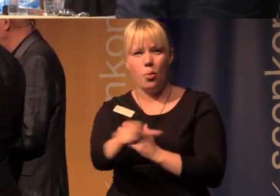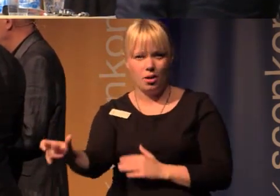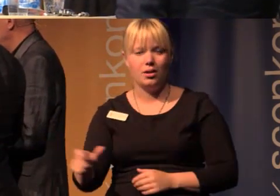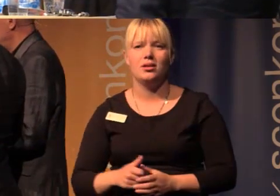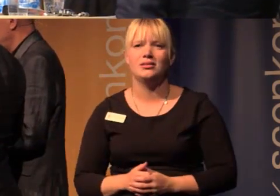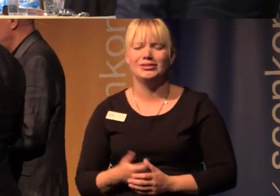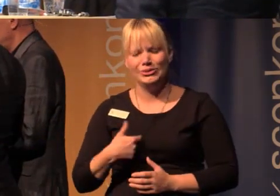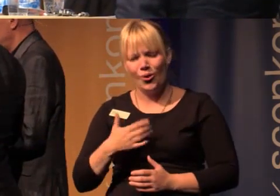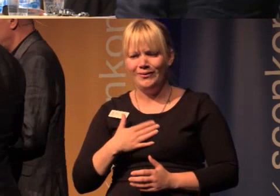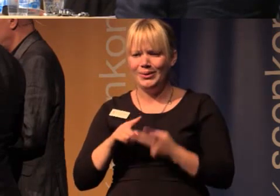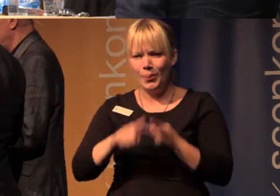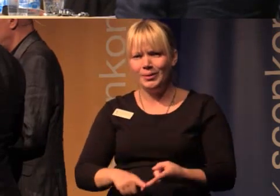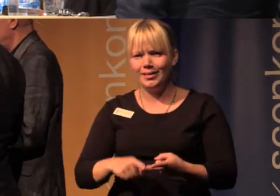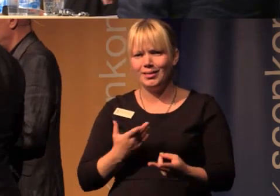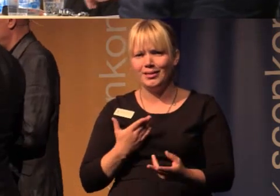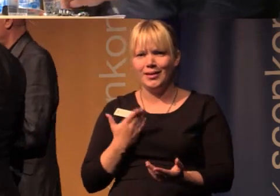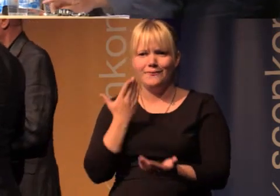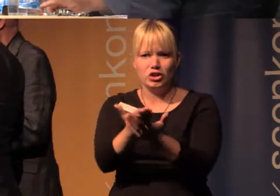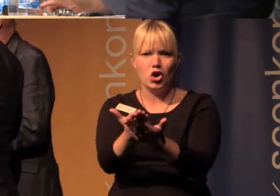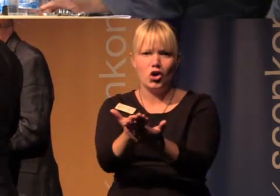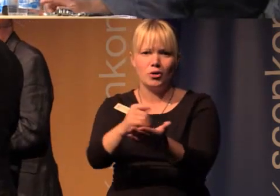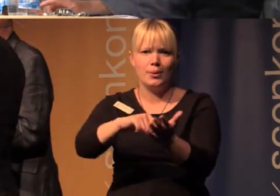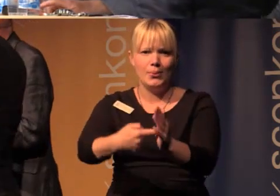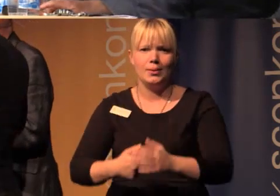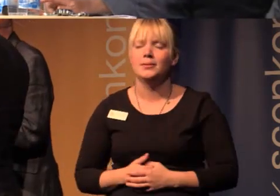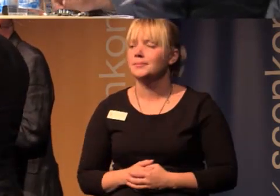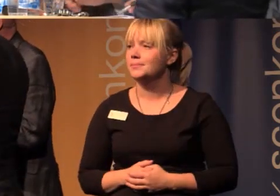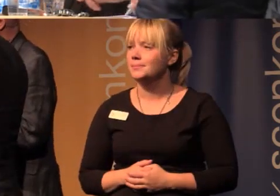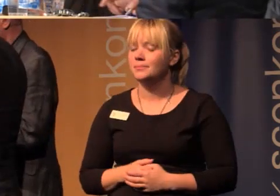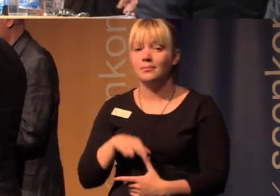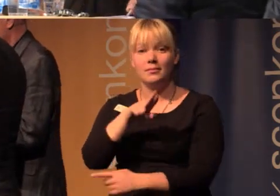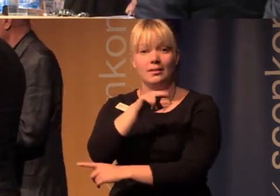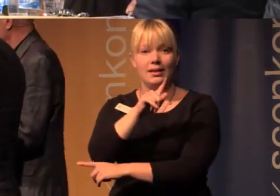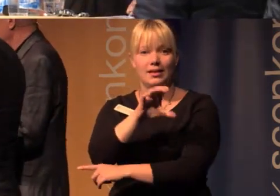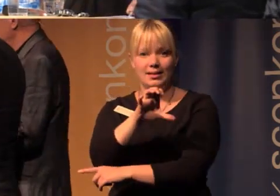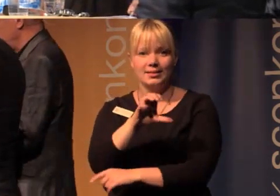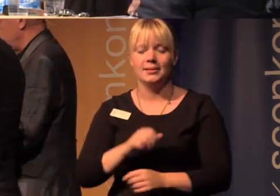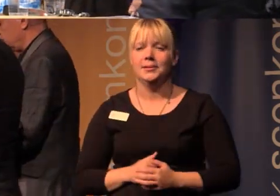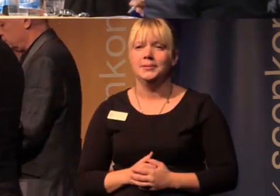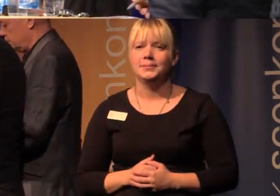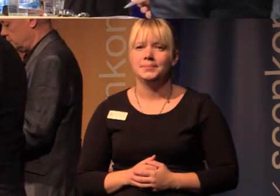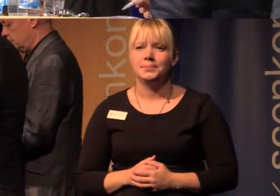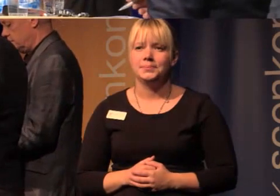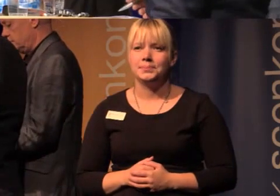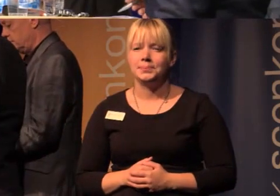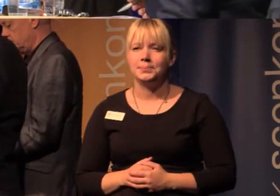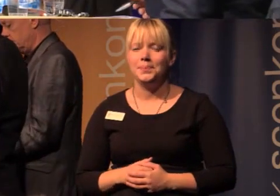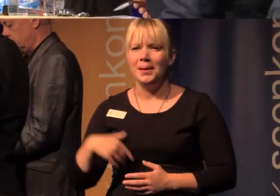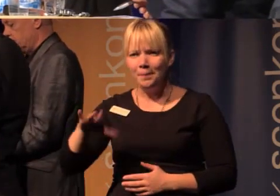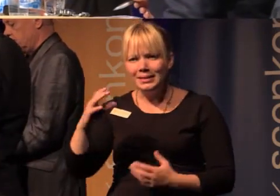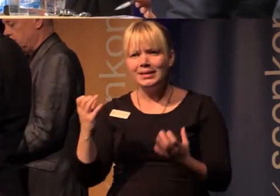fortfarande lyfta det förslaget. Tack, Niklas. Ja, jag tror att det viktigaste i den här diskussionen det är